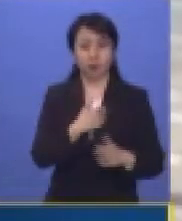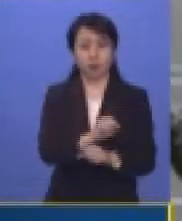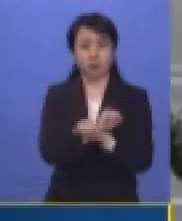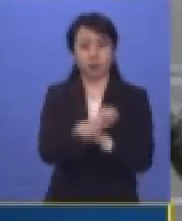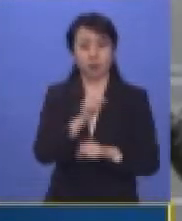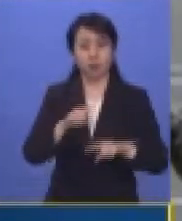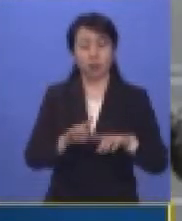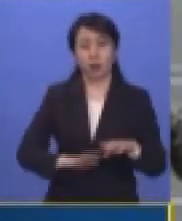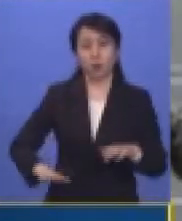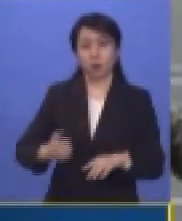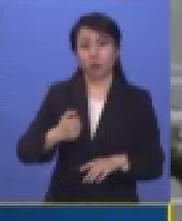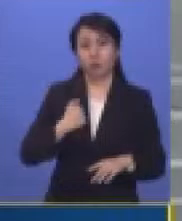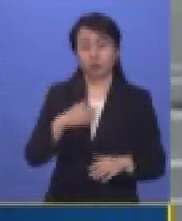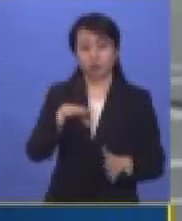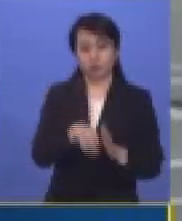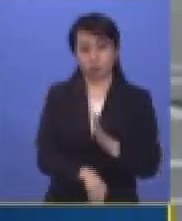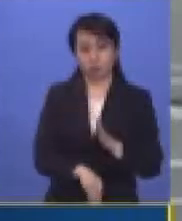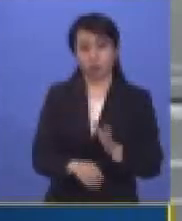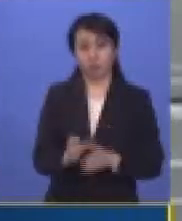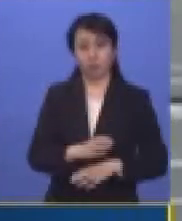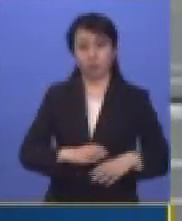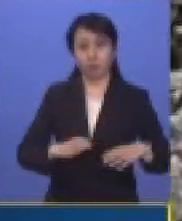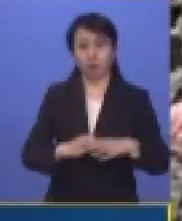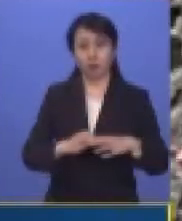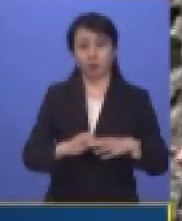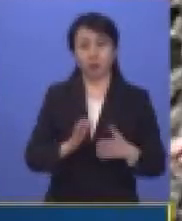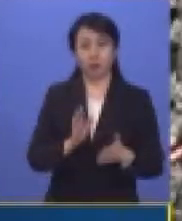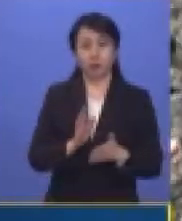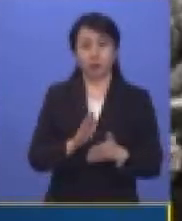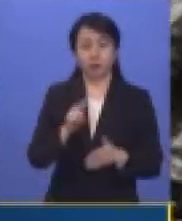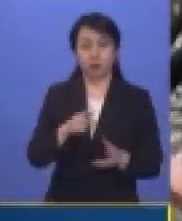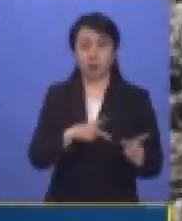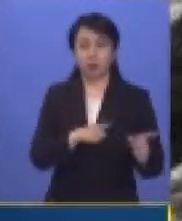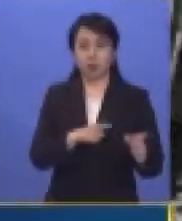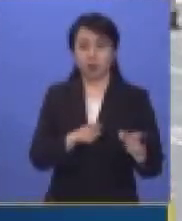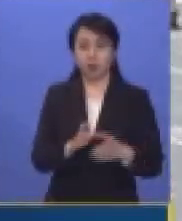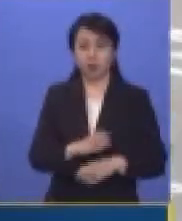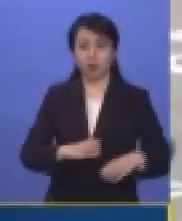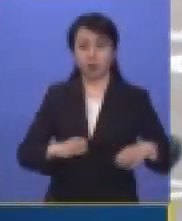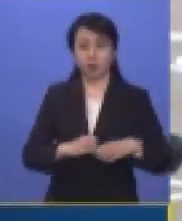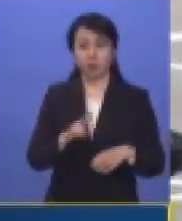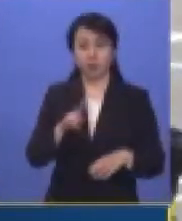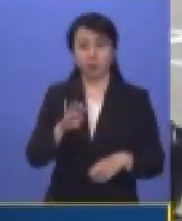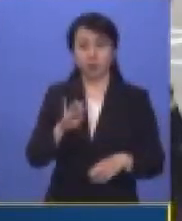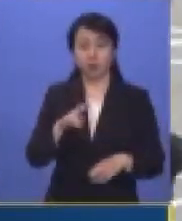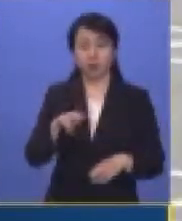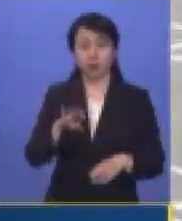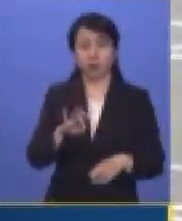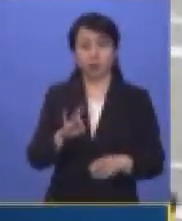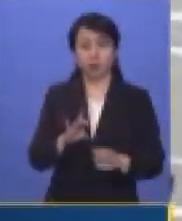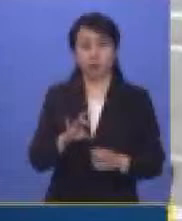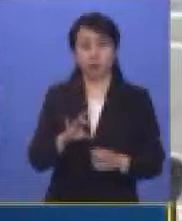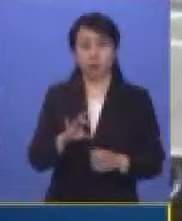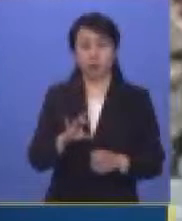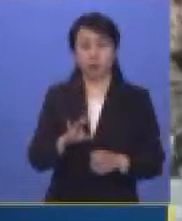родину. Военнослужащие войдут в составы батальона оперативного назначения, стрелкового подразделения, зенитного дивизиона, роты